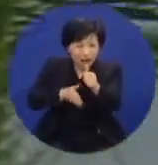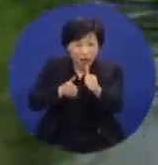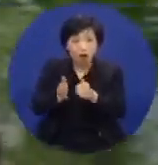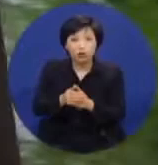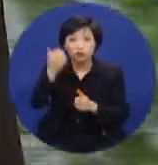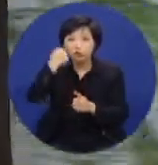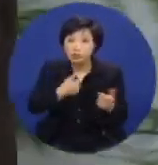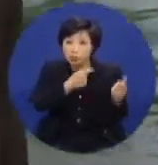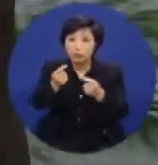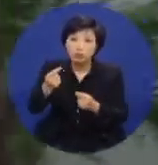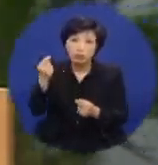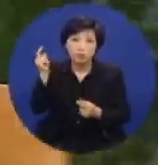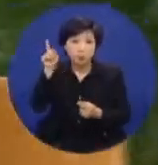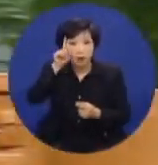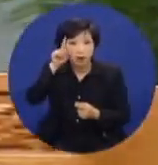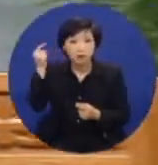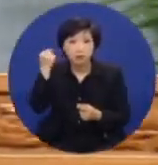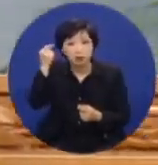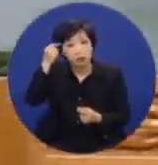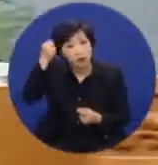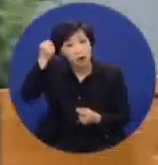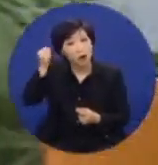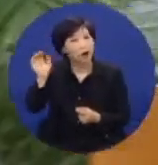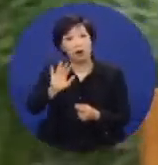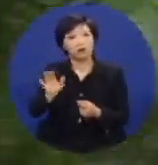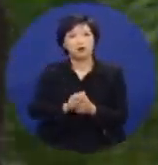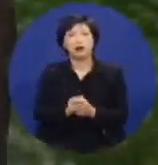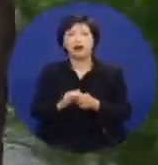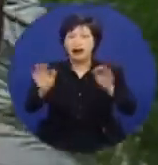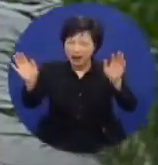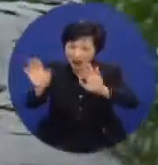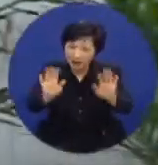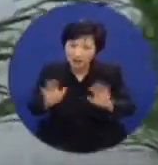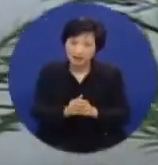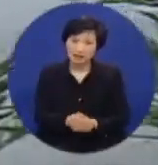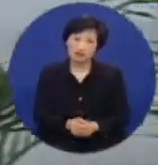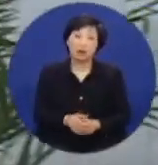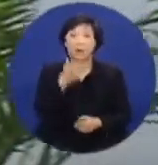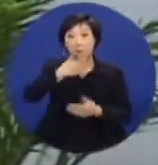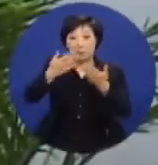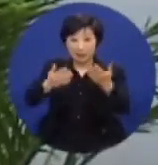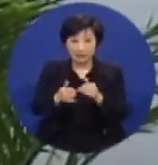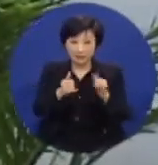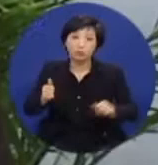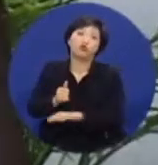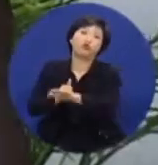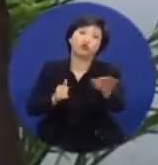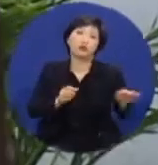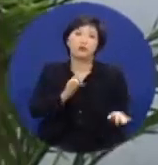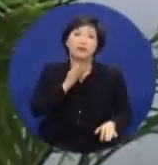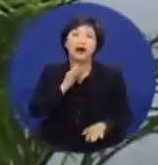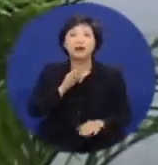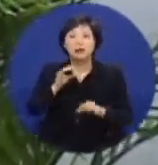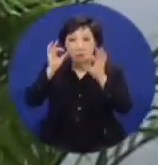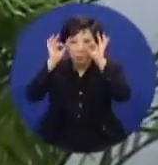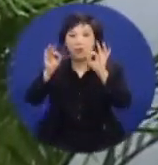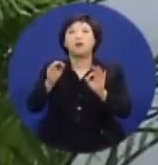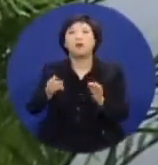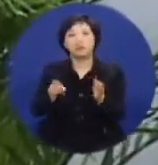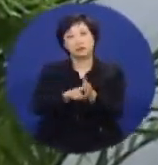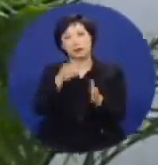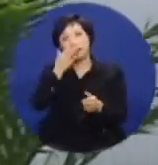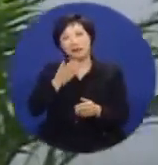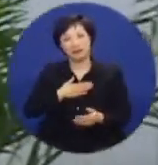아무나 아주 특검의 예수 믿는 줄 알아 아니야 축복받은 사람이어야 돼 나와